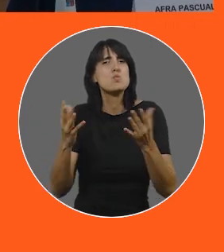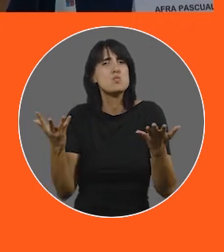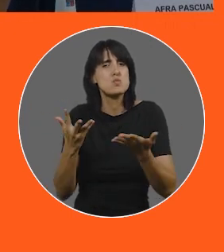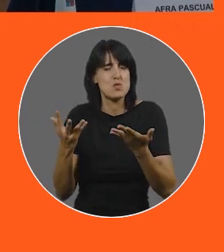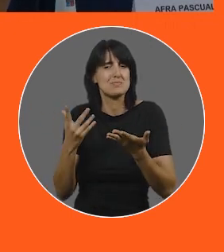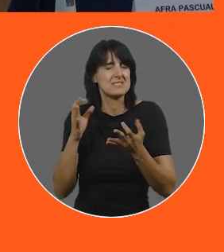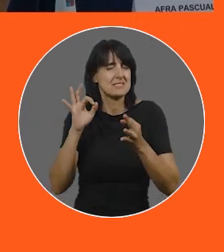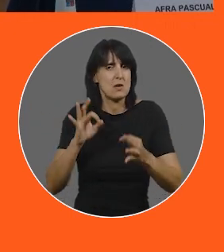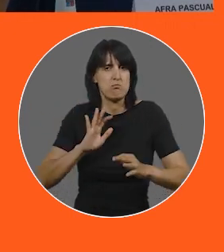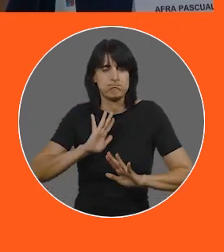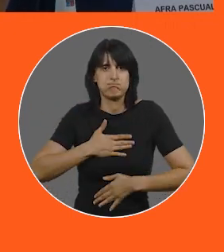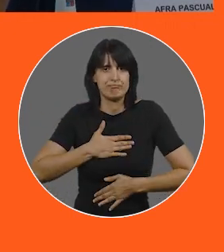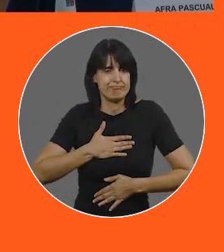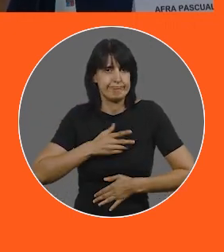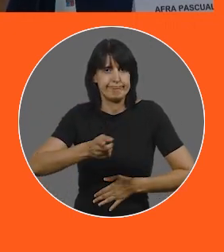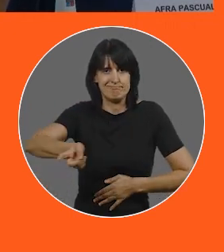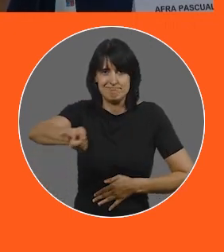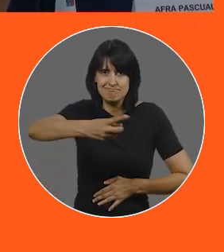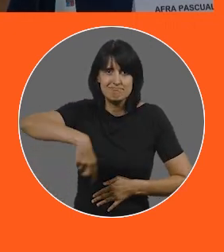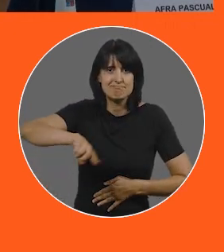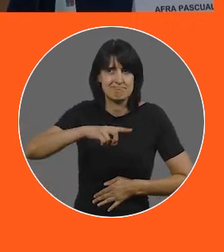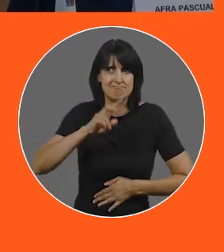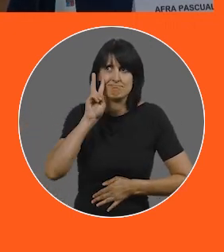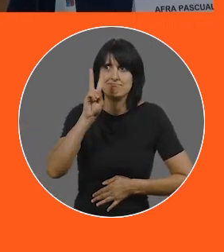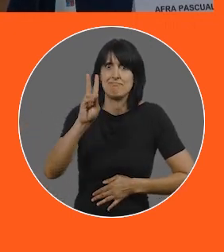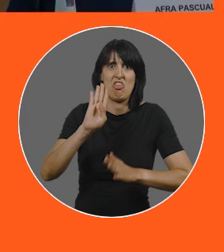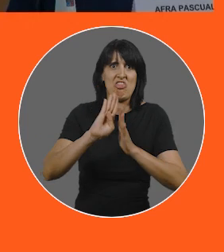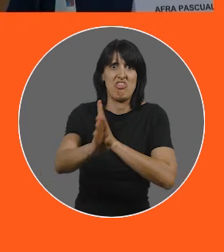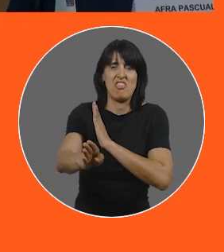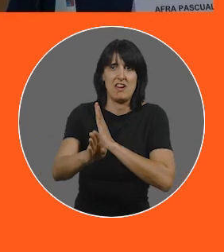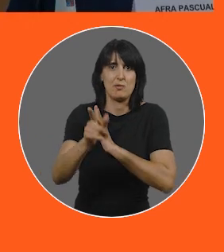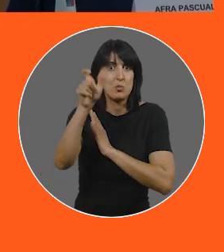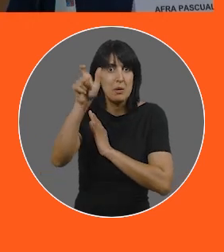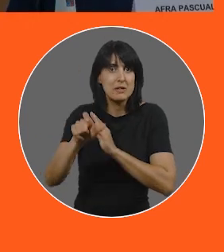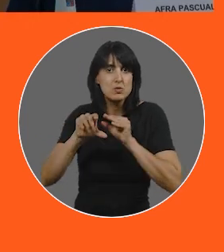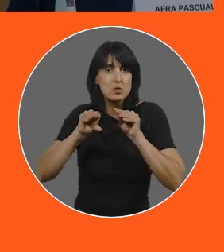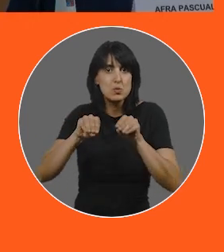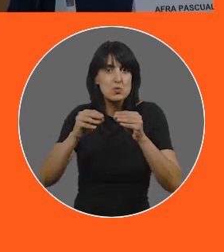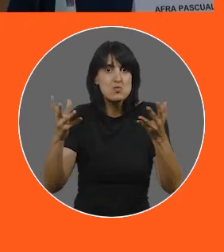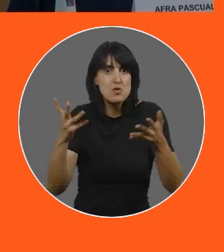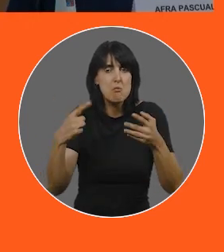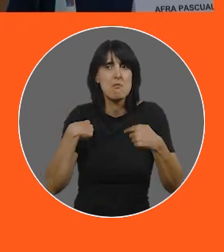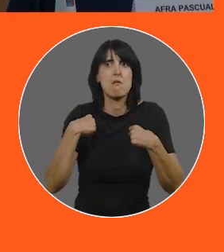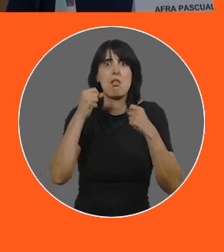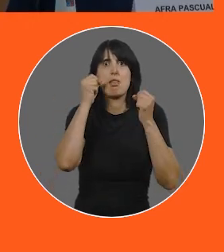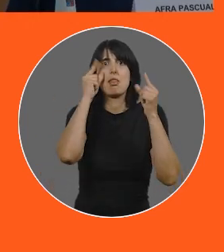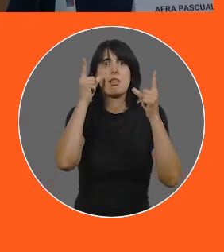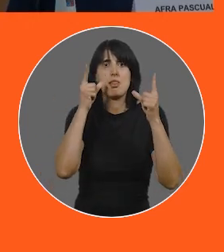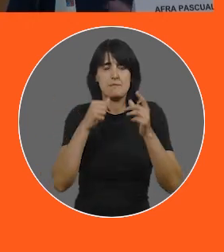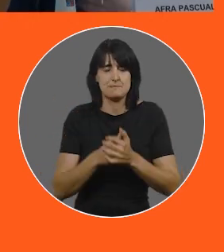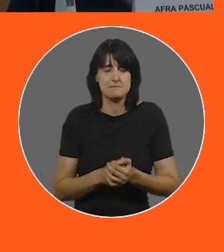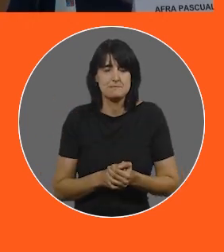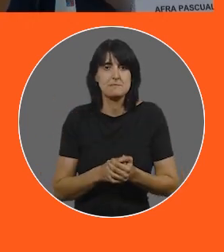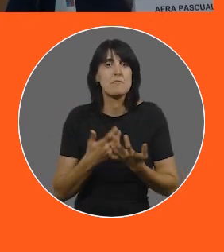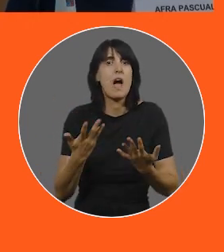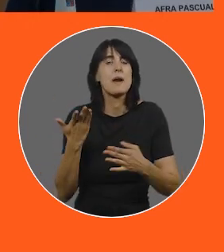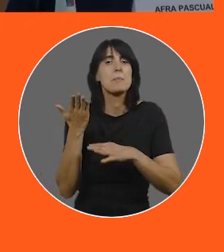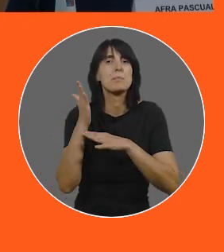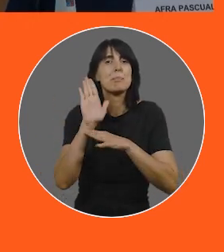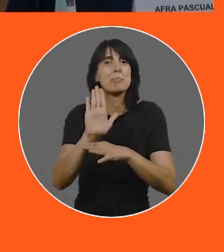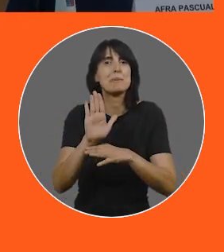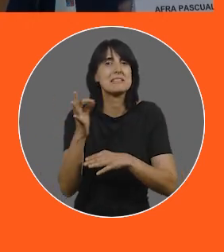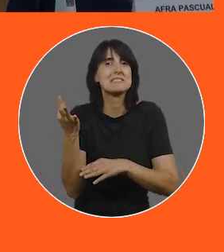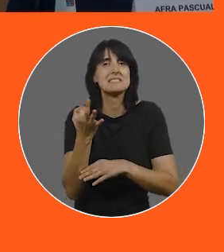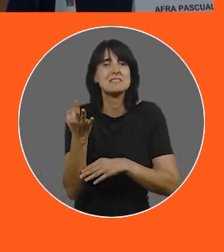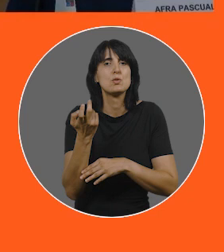serà bastant, suposo que impactant, perquè quan es veu en directe com ho fa anar una persona és quan realment te'n dones compte. Jo el que